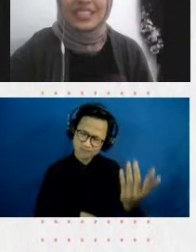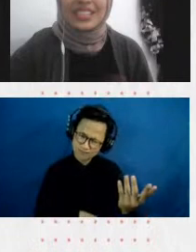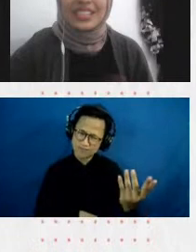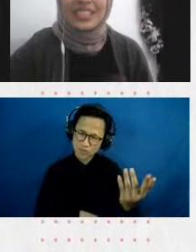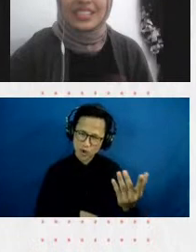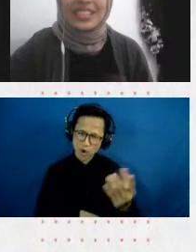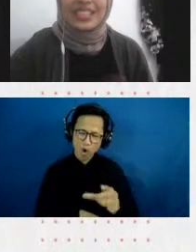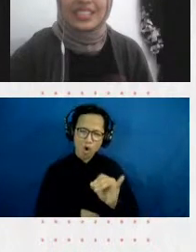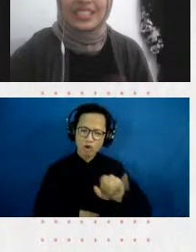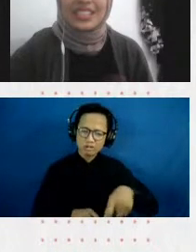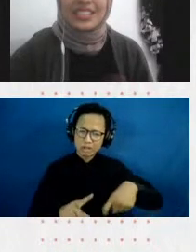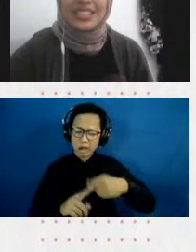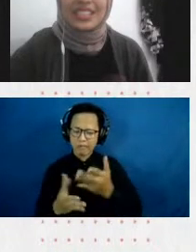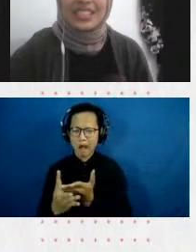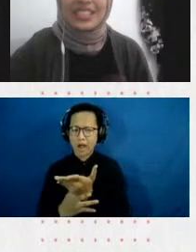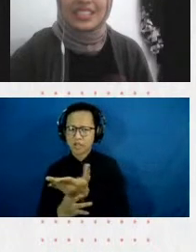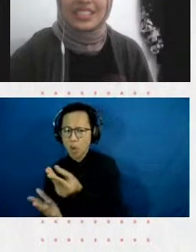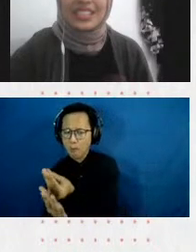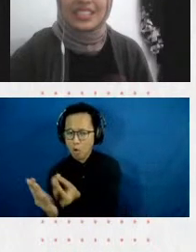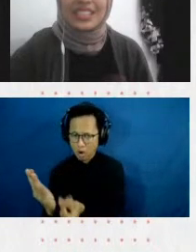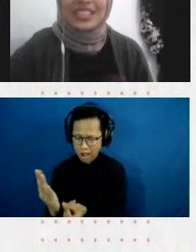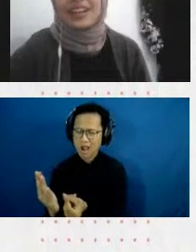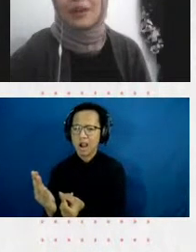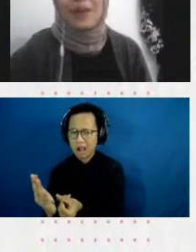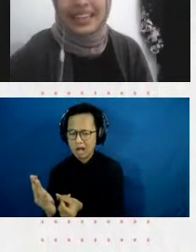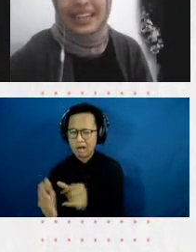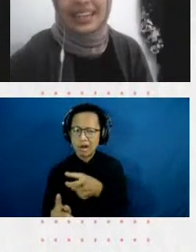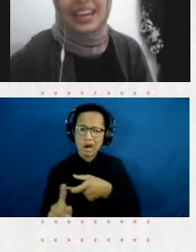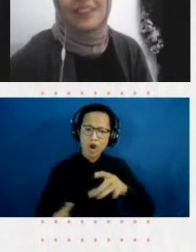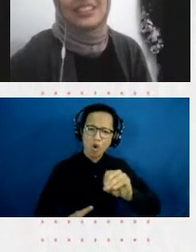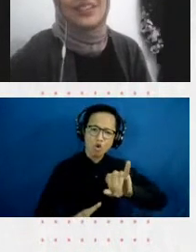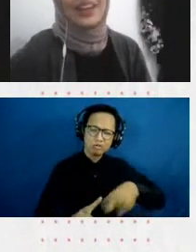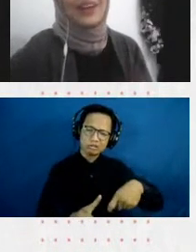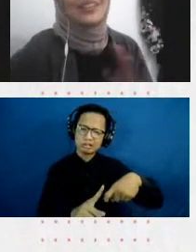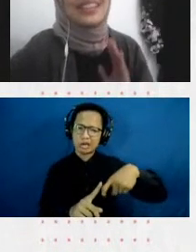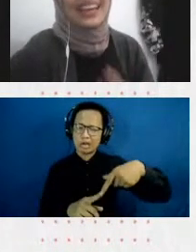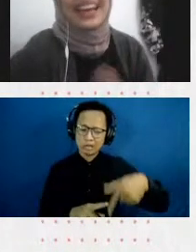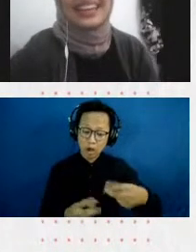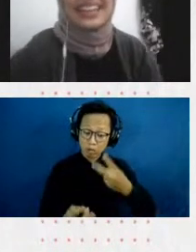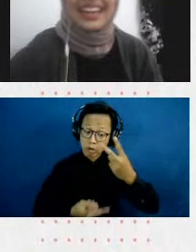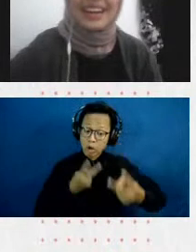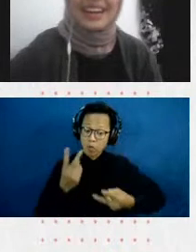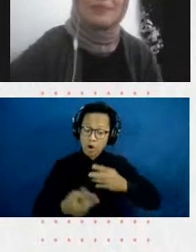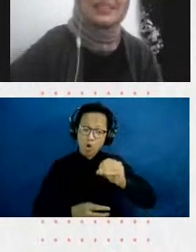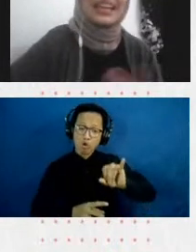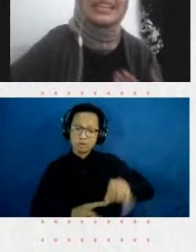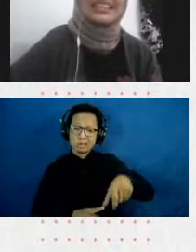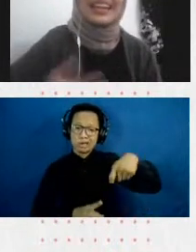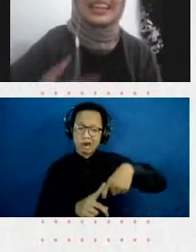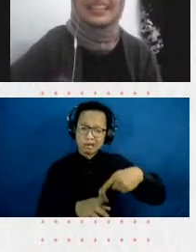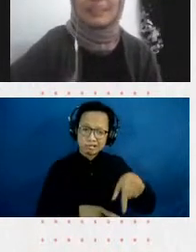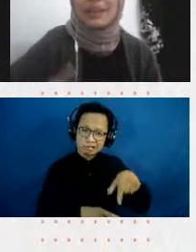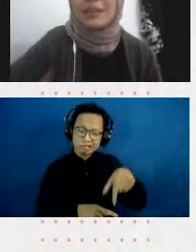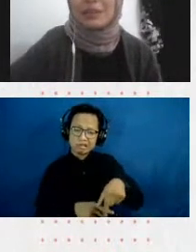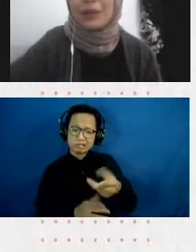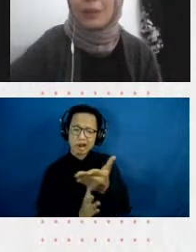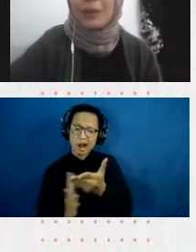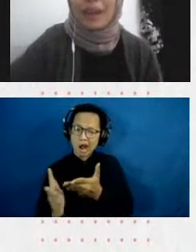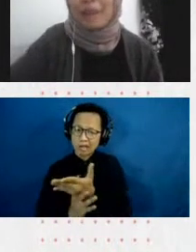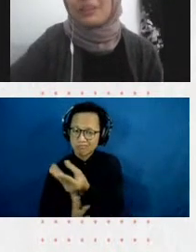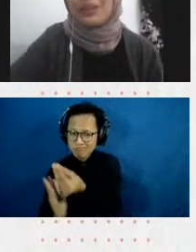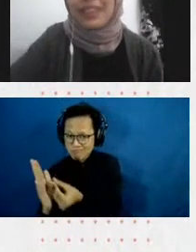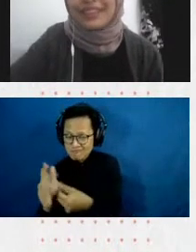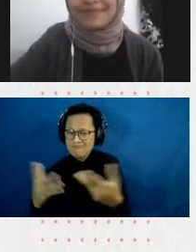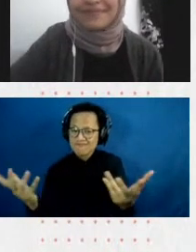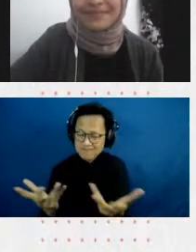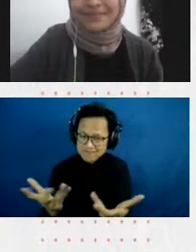akses permodalan dan pembiayaan dari lembaga jasa keuangan yang diawasi oleh OJK ini Kak. Mungkin bisa di-sharing kepada teman-teman